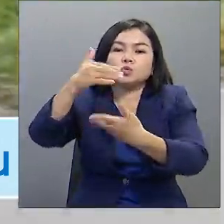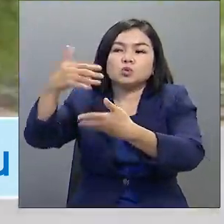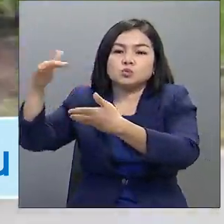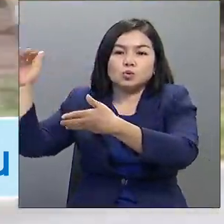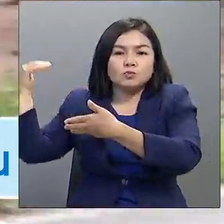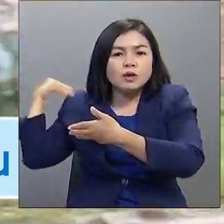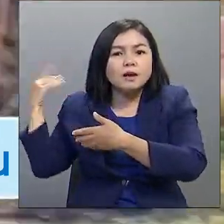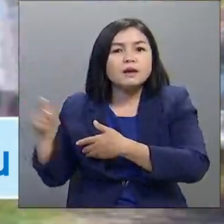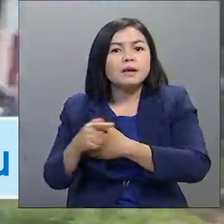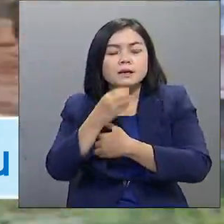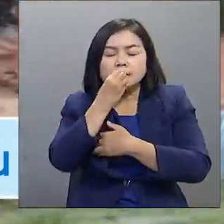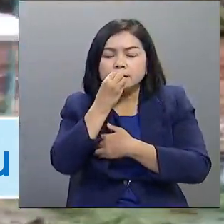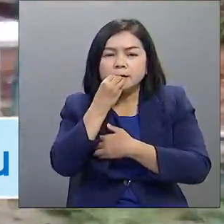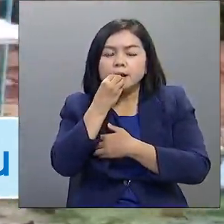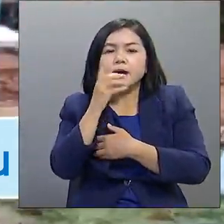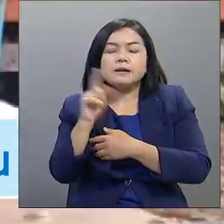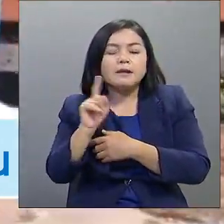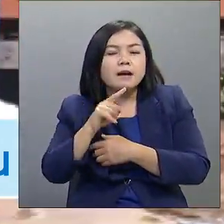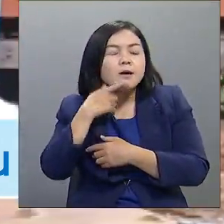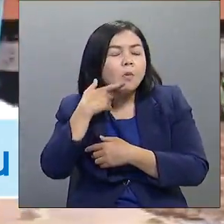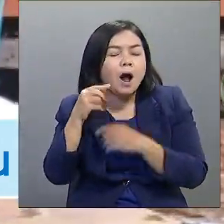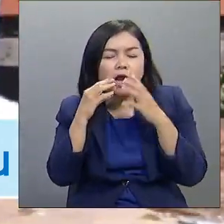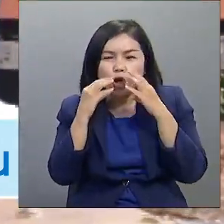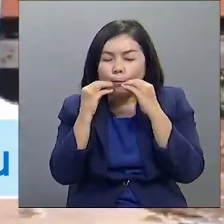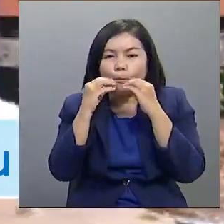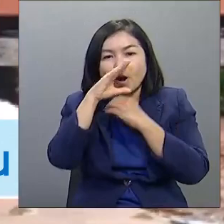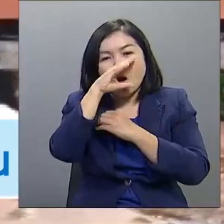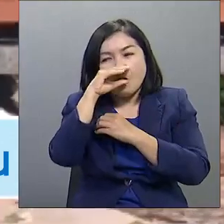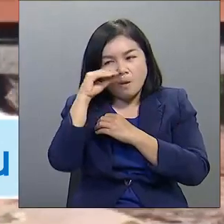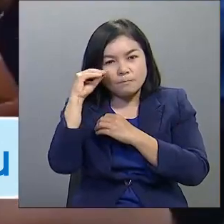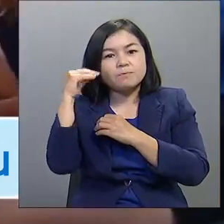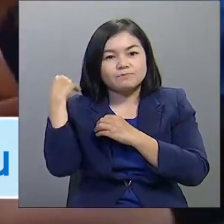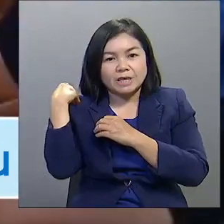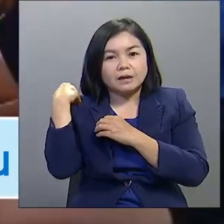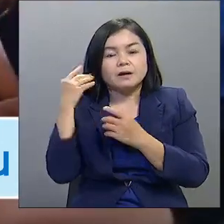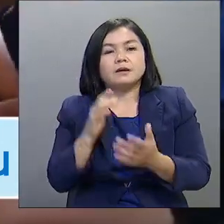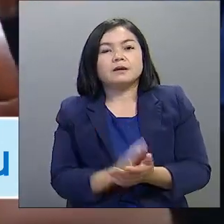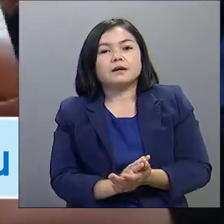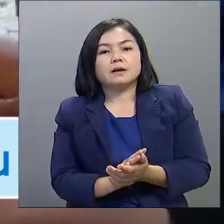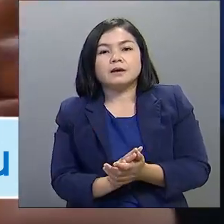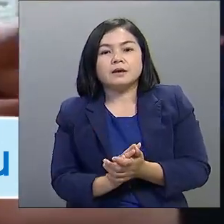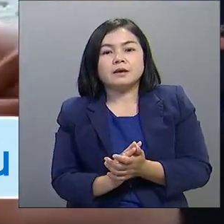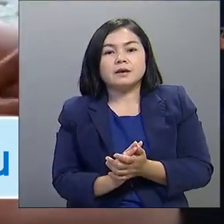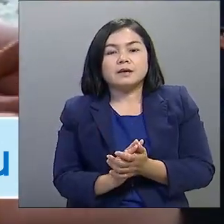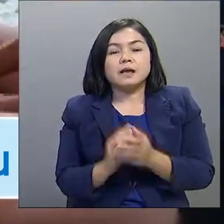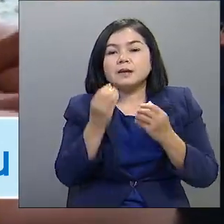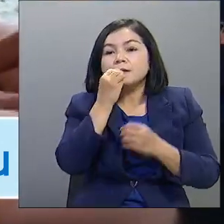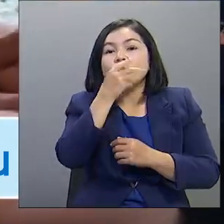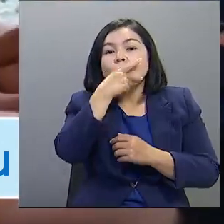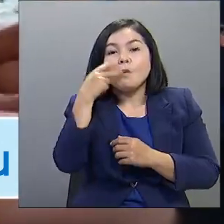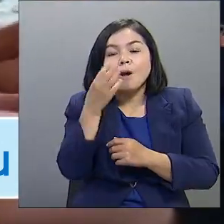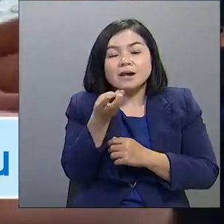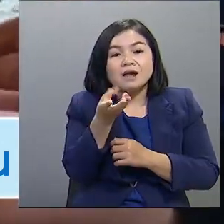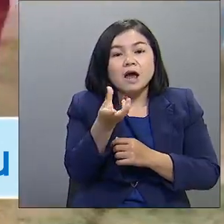ลยรสชาติขนมนางเล็ดจะหวานกรอบและหอมค่ะ ขนมนางเล็ดเนี่ยหรือว่าที่หลายๆคนเรียกกันอีก